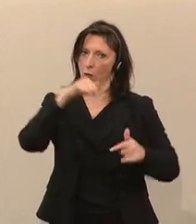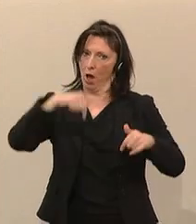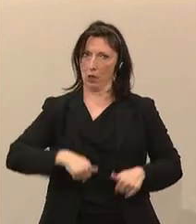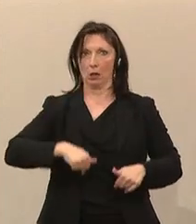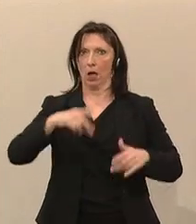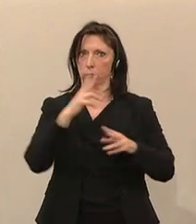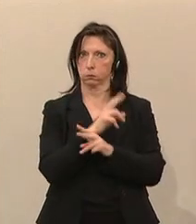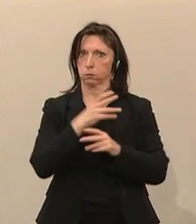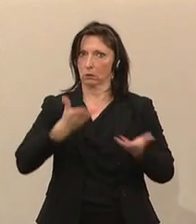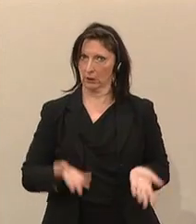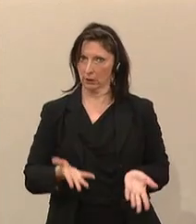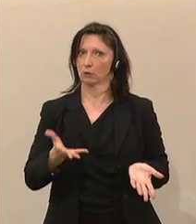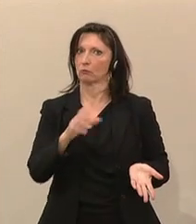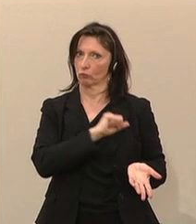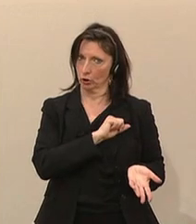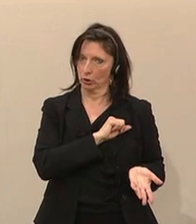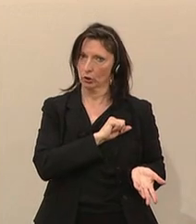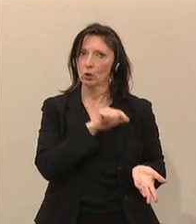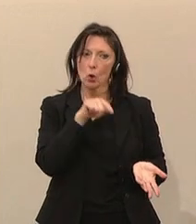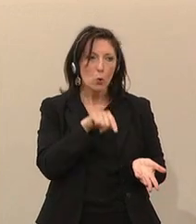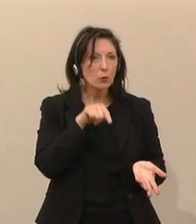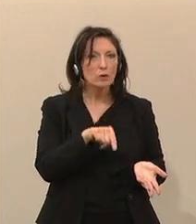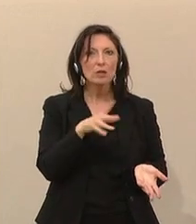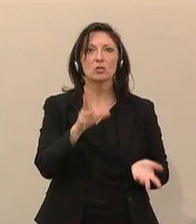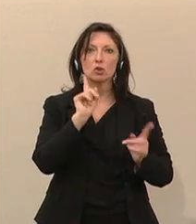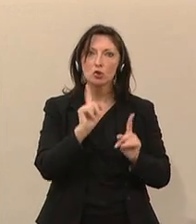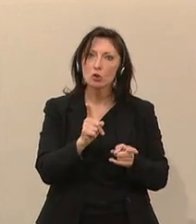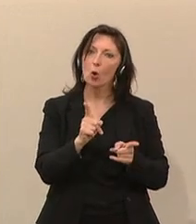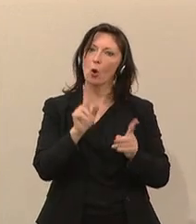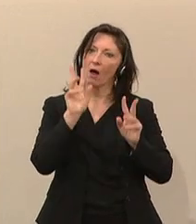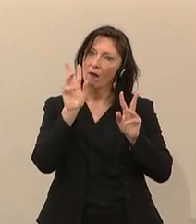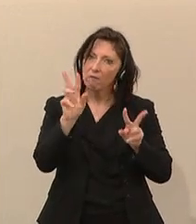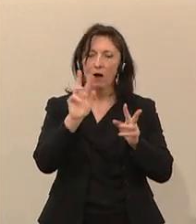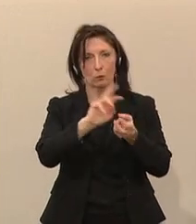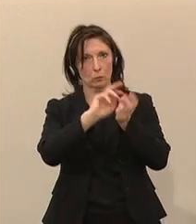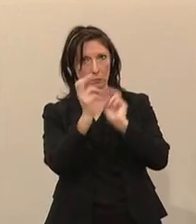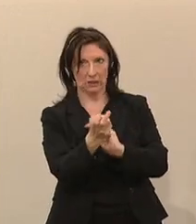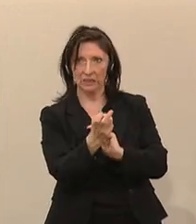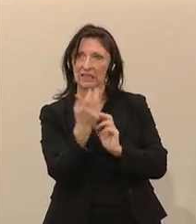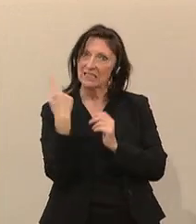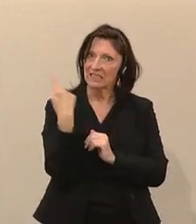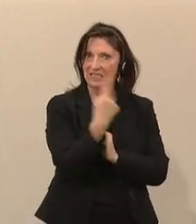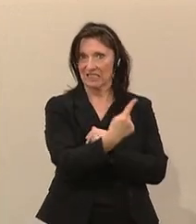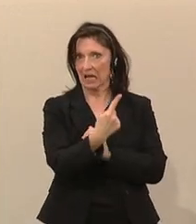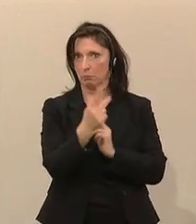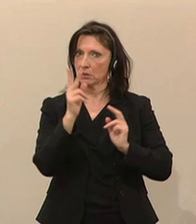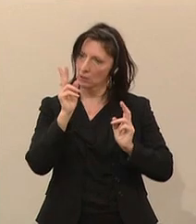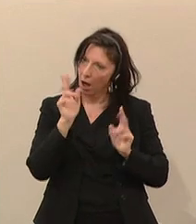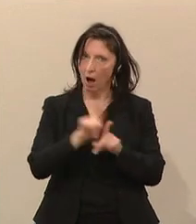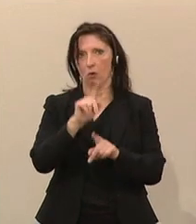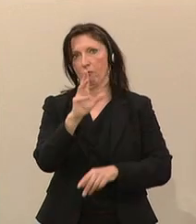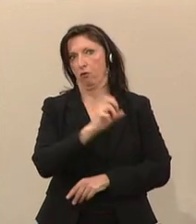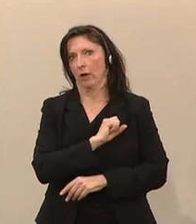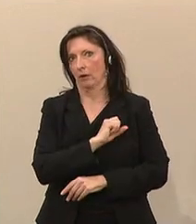diesen Standortvorteil aber wirklich auch umzuwandeln in einen echten Vorteil, der für die Künstlerinnen und Künstler dieses Landes was